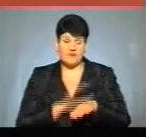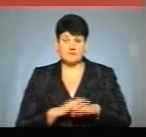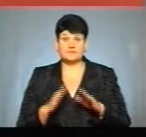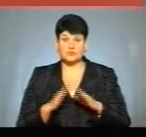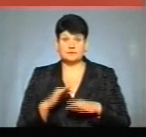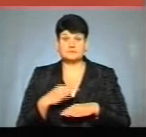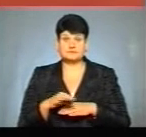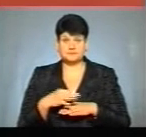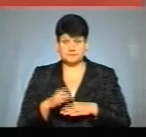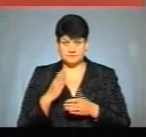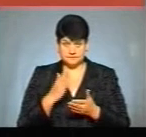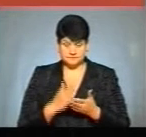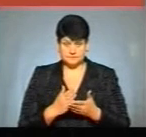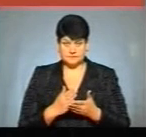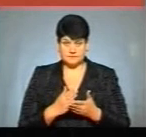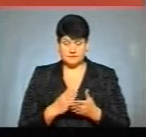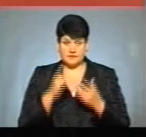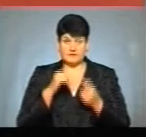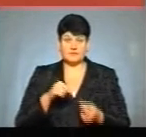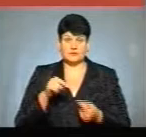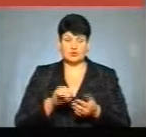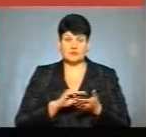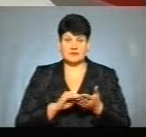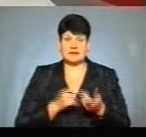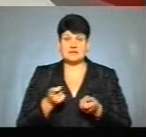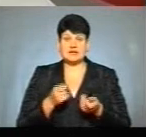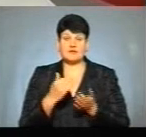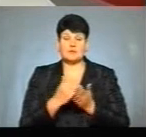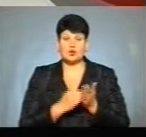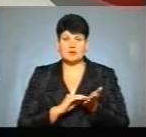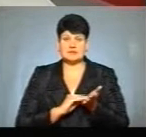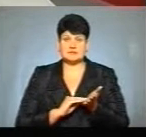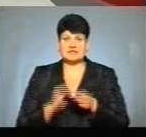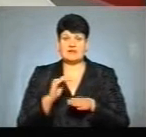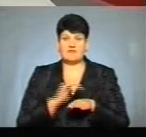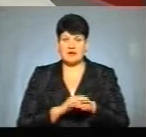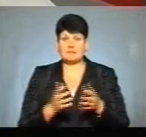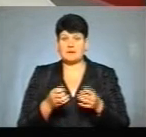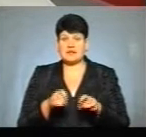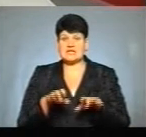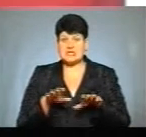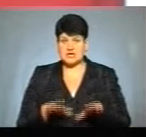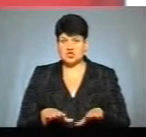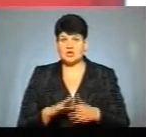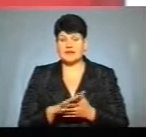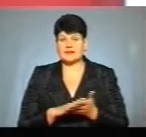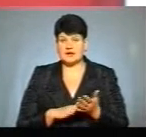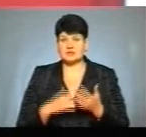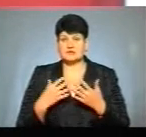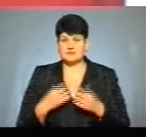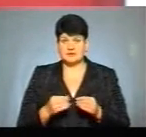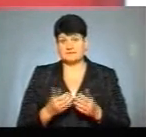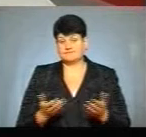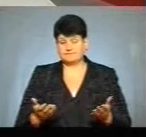домашнього насильства, відповідно, складається адміністративний протокол, документується даний факт і приймається рішення далі вже по